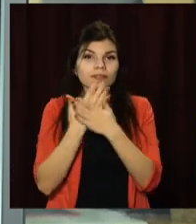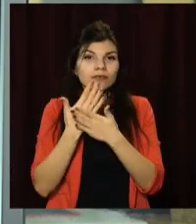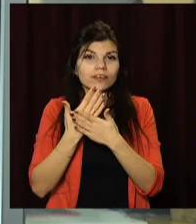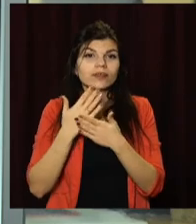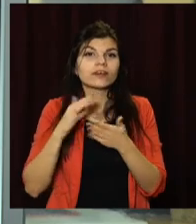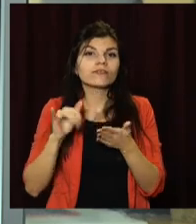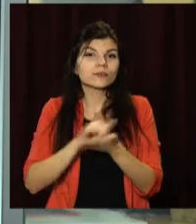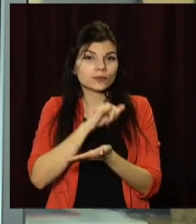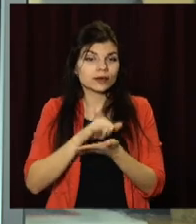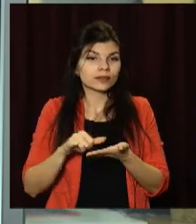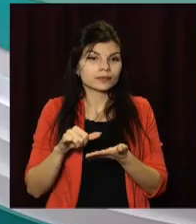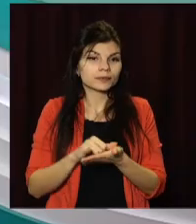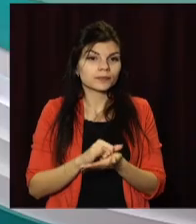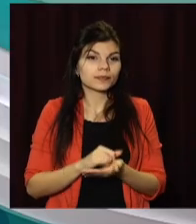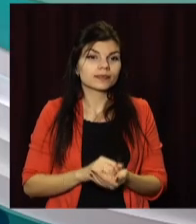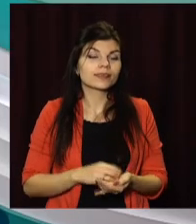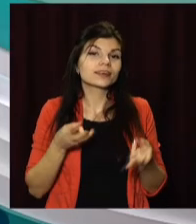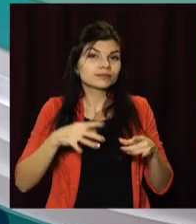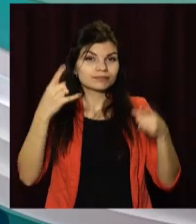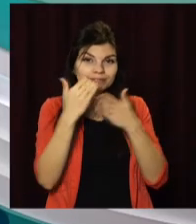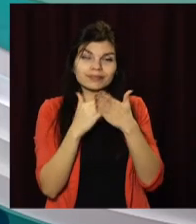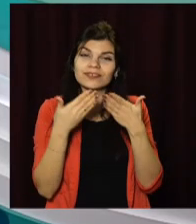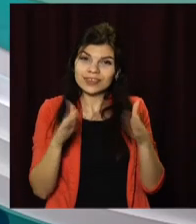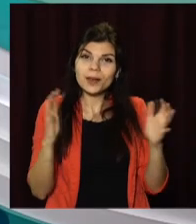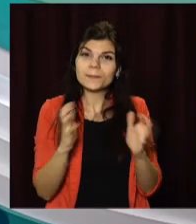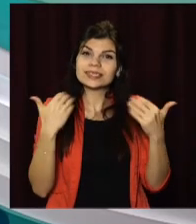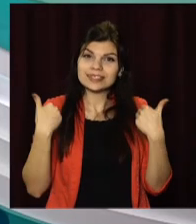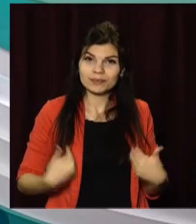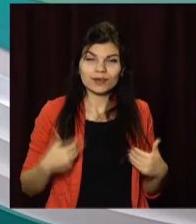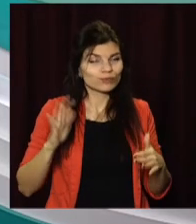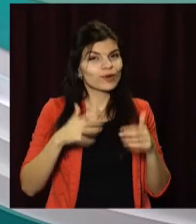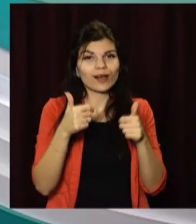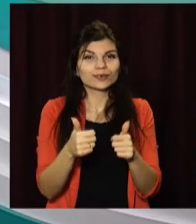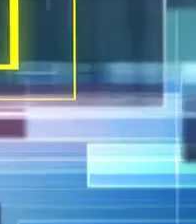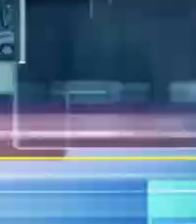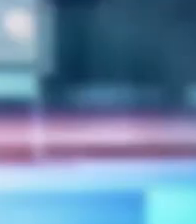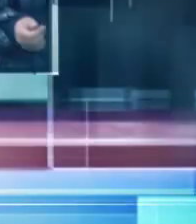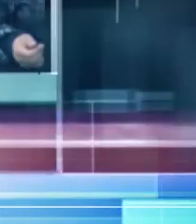на нашому ютуб-каналі. Залишайтесь відкритим, бережіть себе і на все добре.